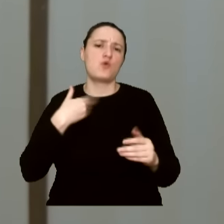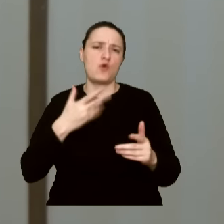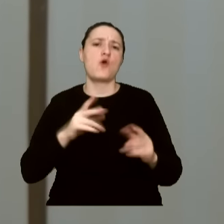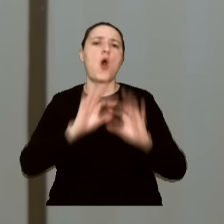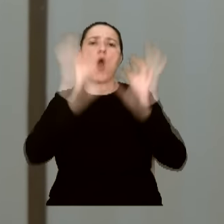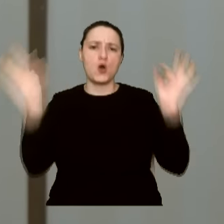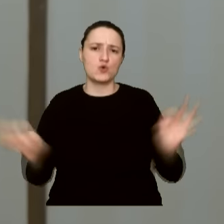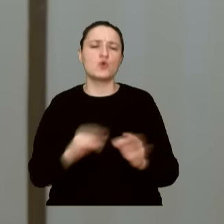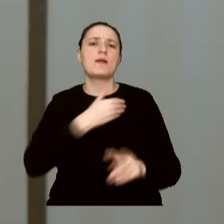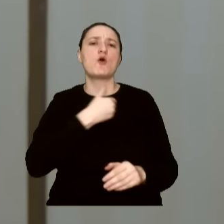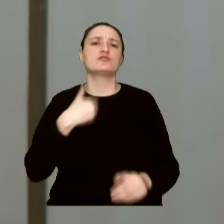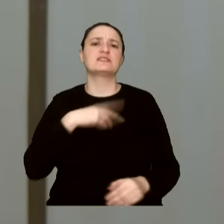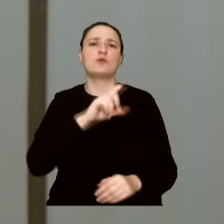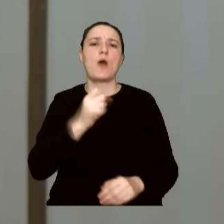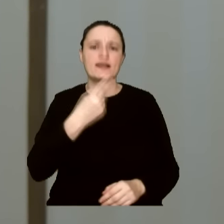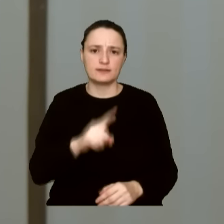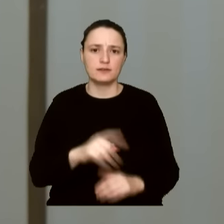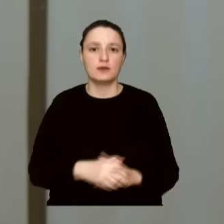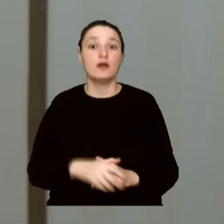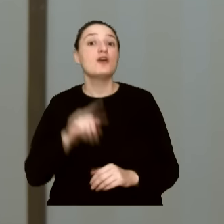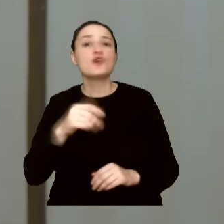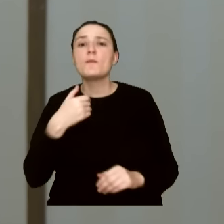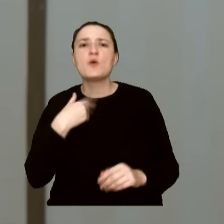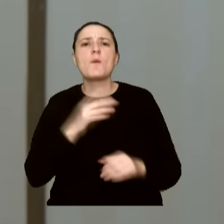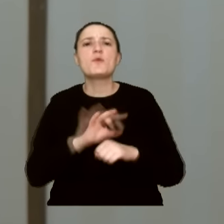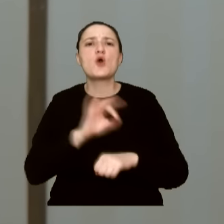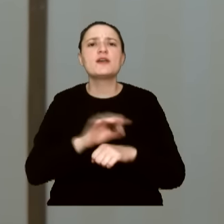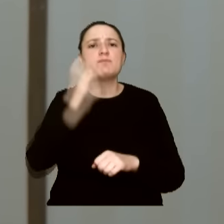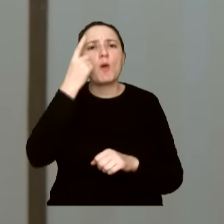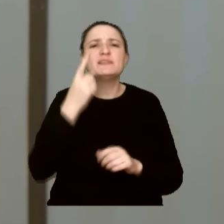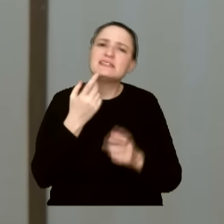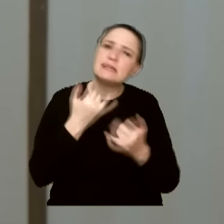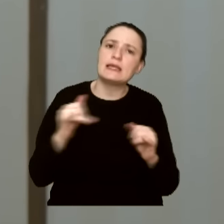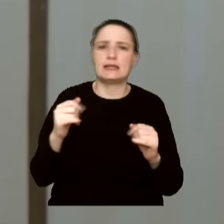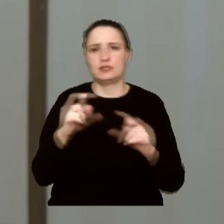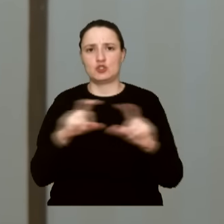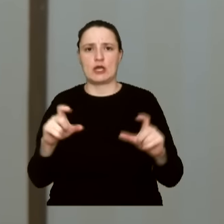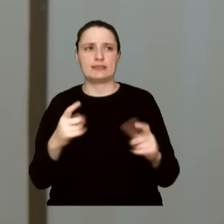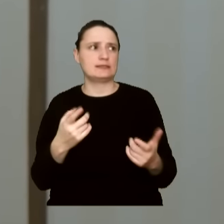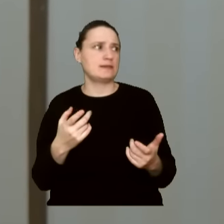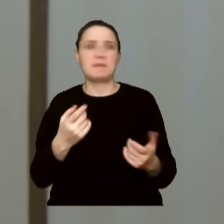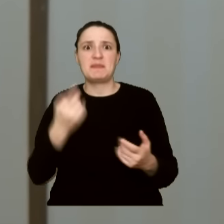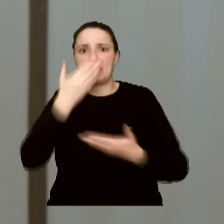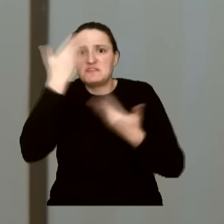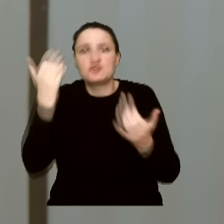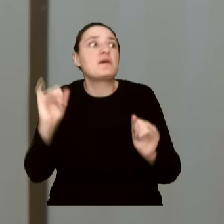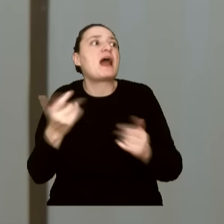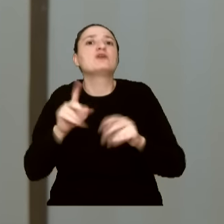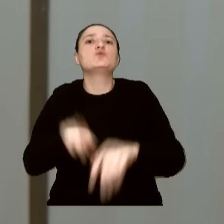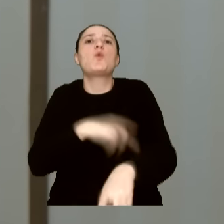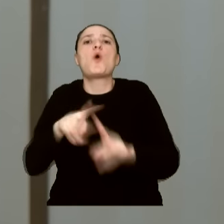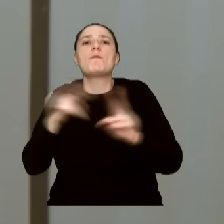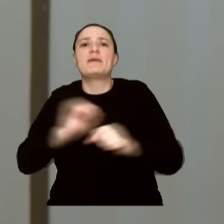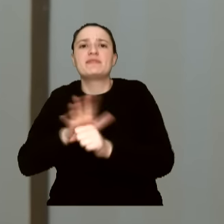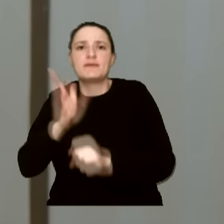Polskiego Ładu, były projektowane na inny czas. Nie wiedzieliśmy, jak długo będzie trwała pandemia, jakie